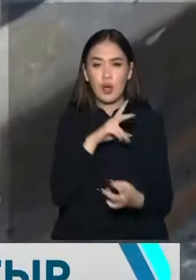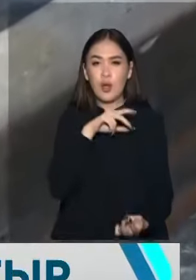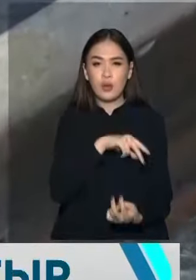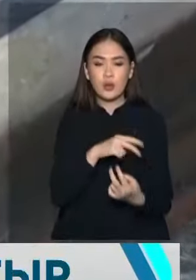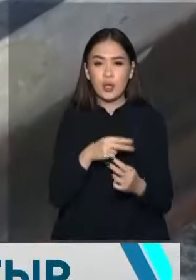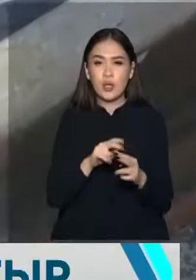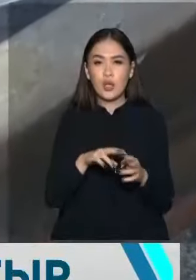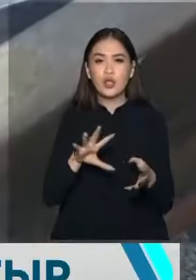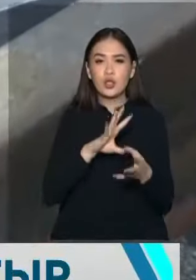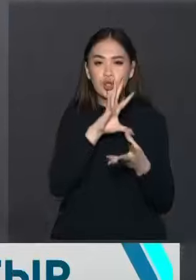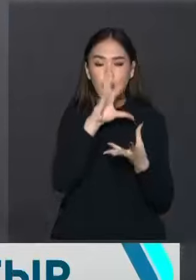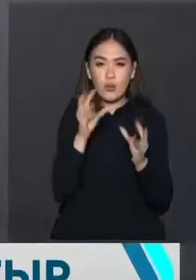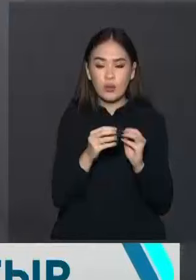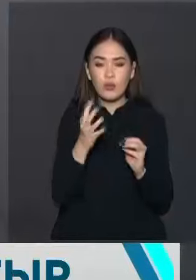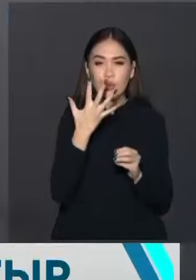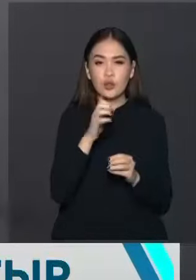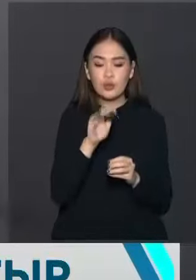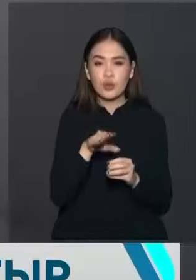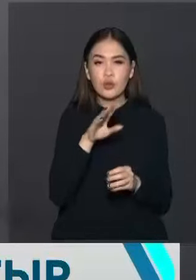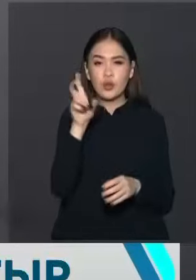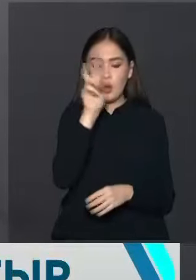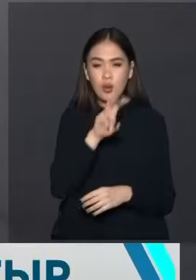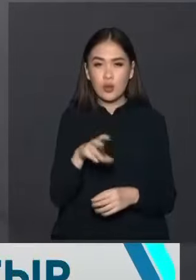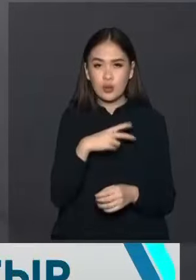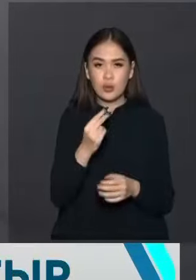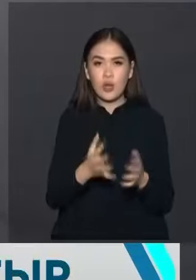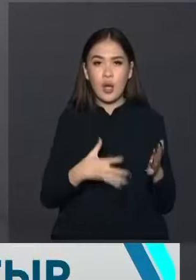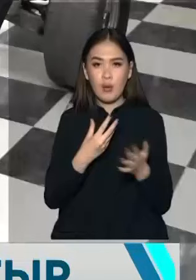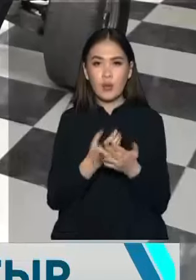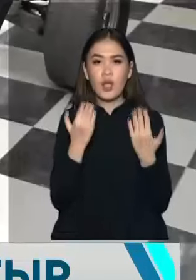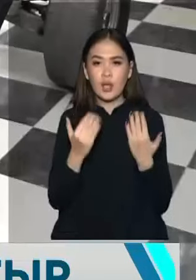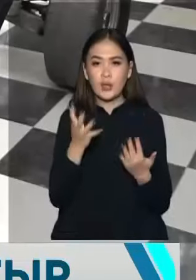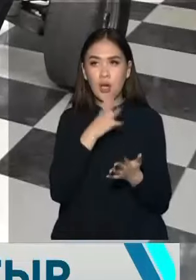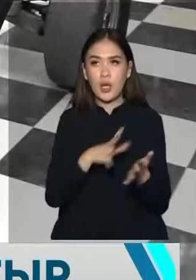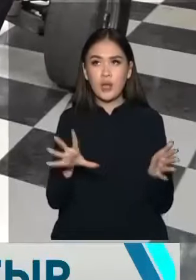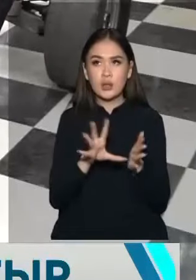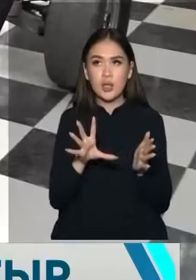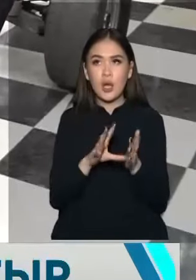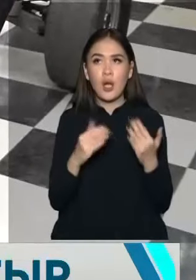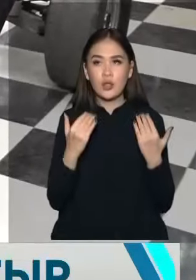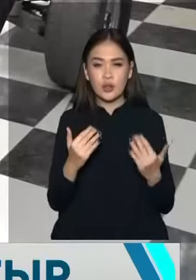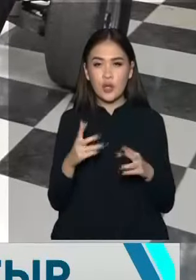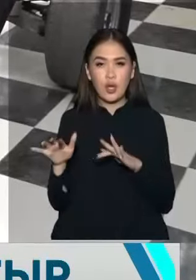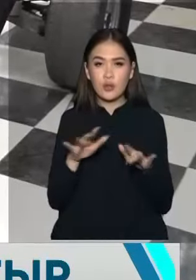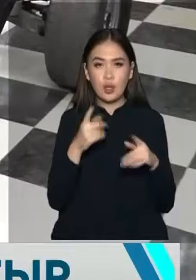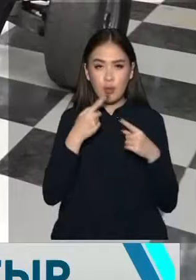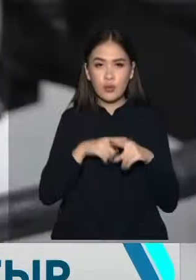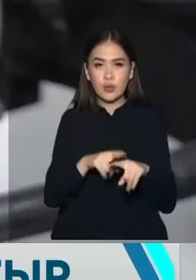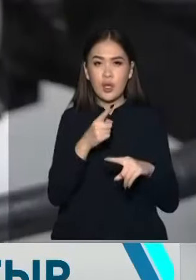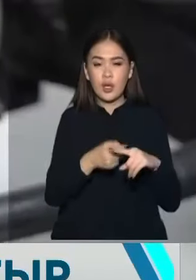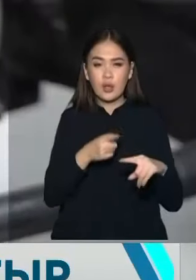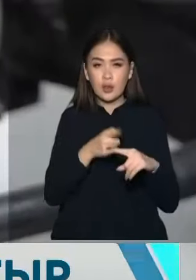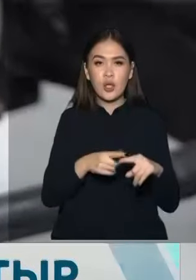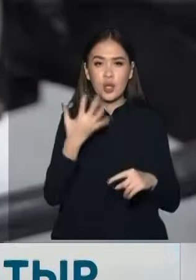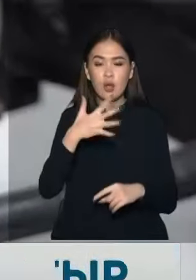кетейік, жалпы осы өндіріске олар $500,000 көлемінде қаржы салған екен. Қазір электромобильге қажетті қосалқы бөлшектердің 50% шетелден